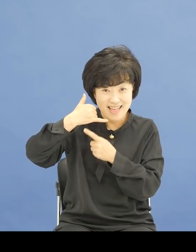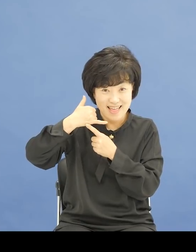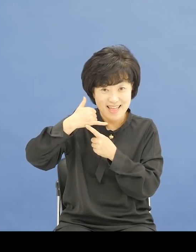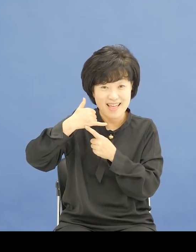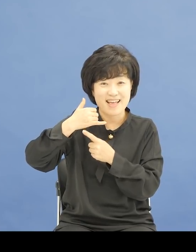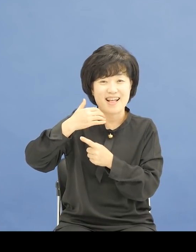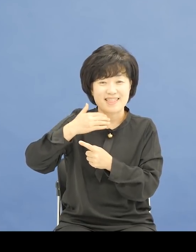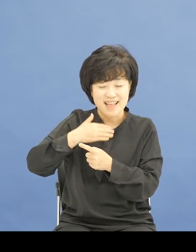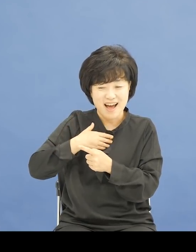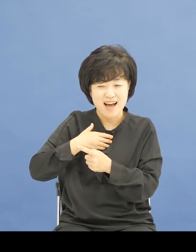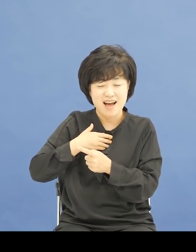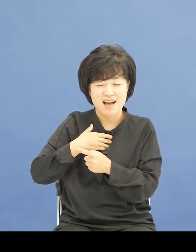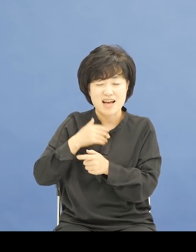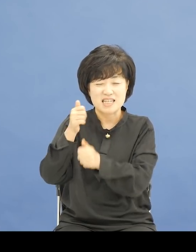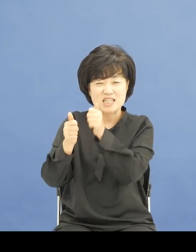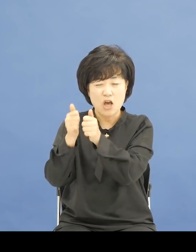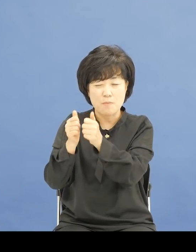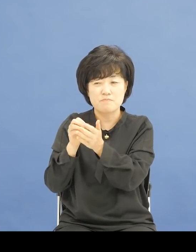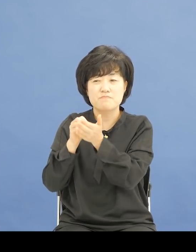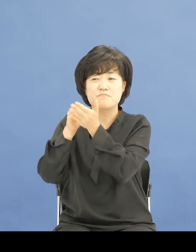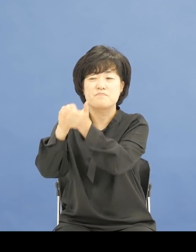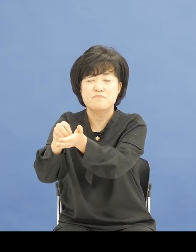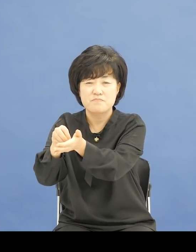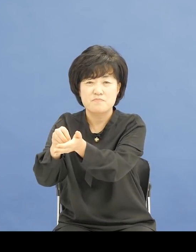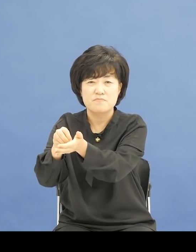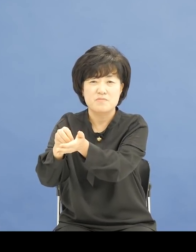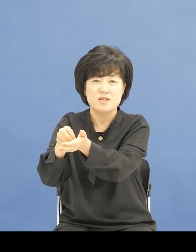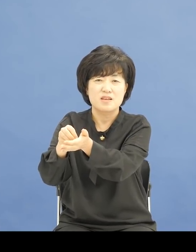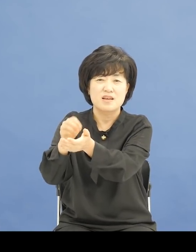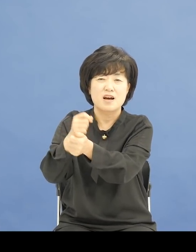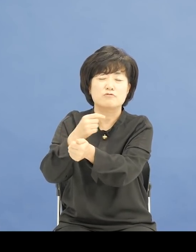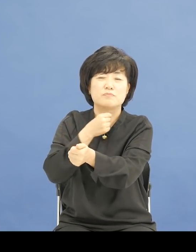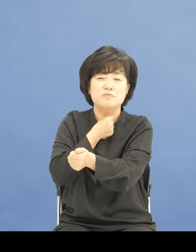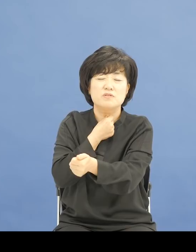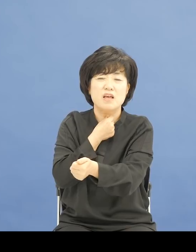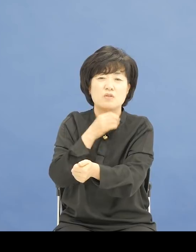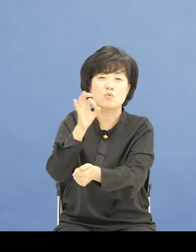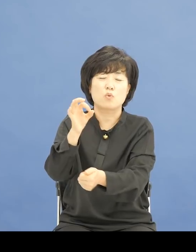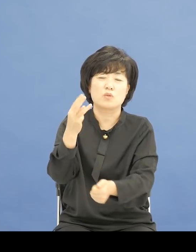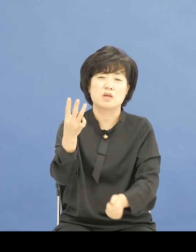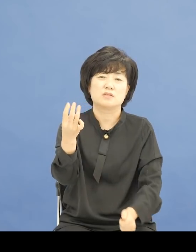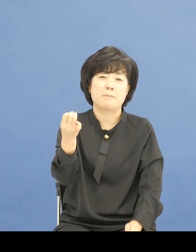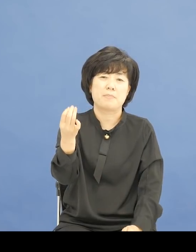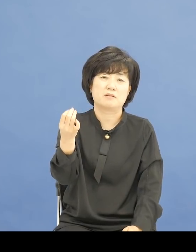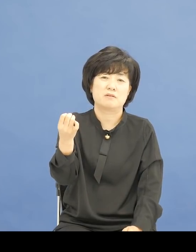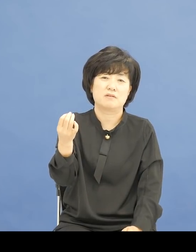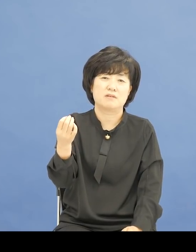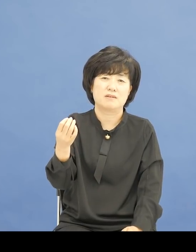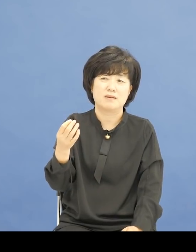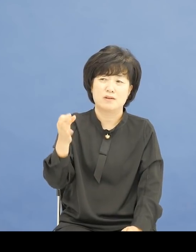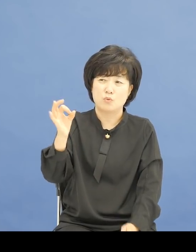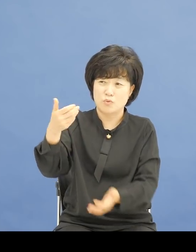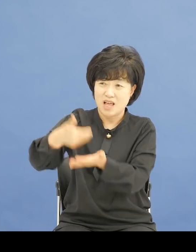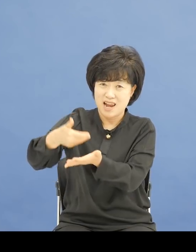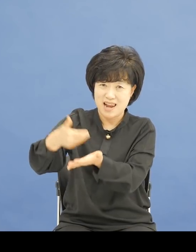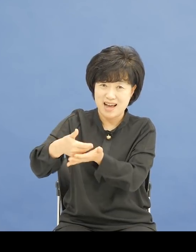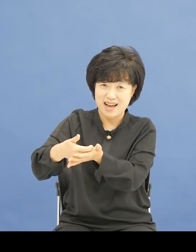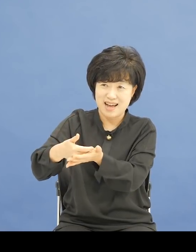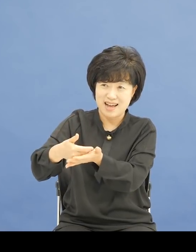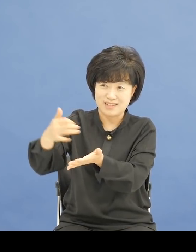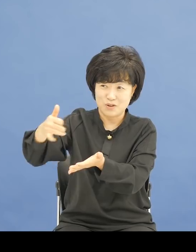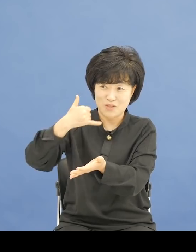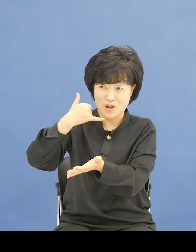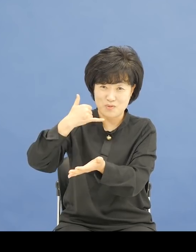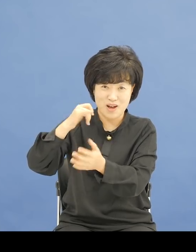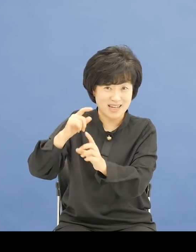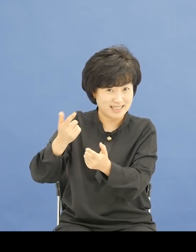하는 말이 입시 원서를 내야 되는데 원서비 3만 원이 없다고 하는 거예요. 저한테 돈 달라고 연락 온 건 아니겠지만